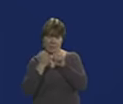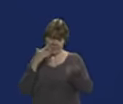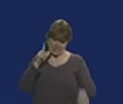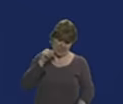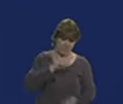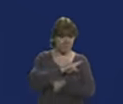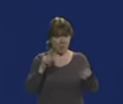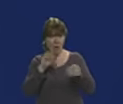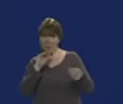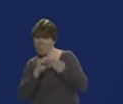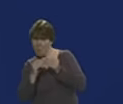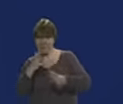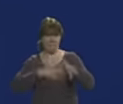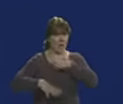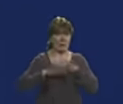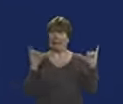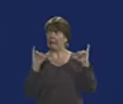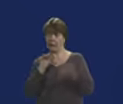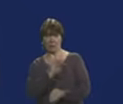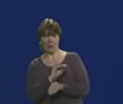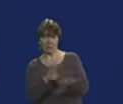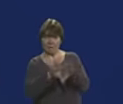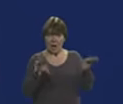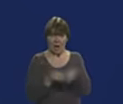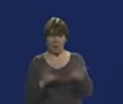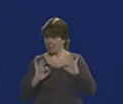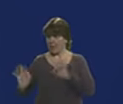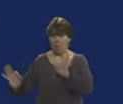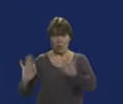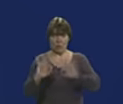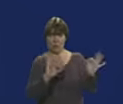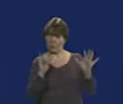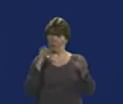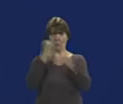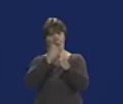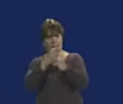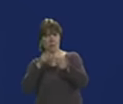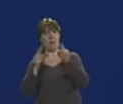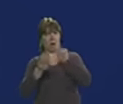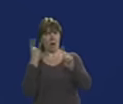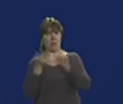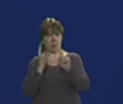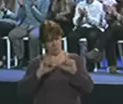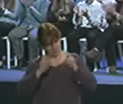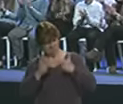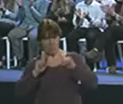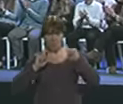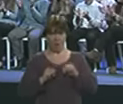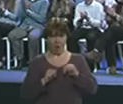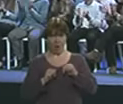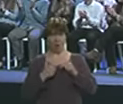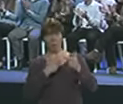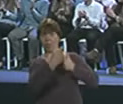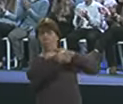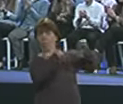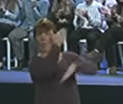mes soucis, ma fatigue, qui fera vivre ma famille? Personne. Parce que ceux qui travaillent, ils comptent sur eux avant de compter sur les